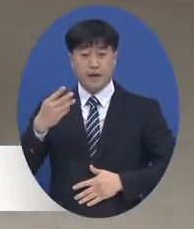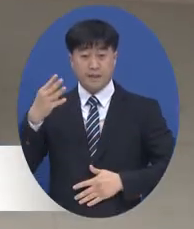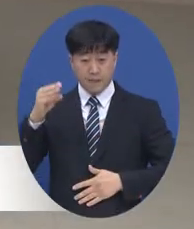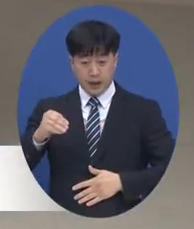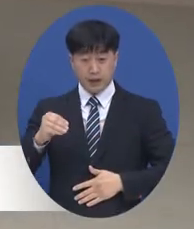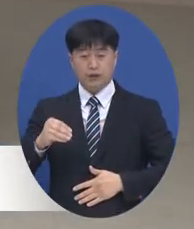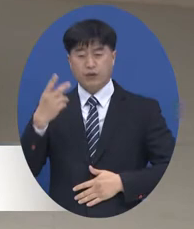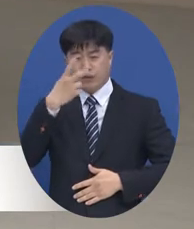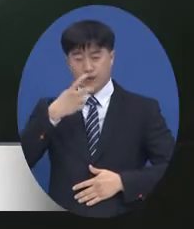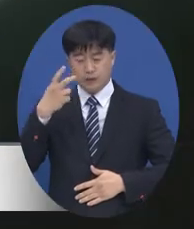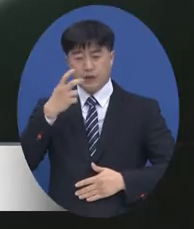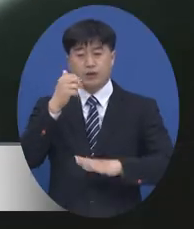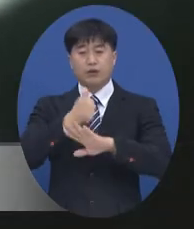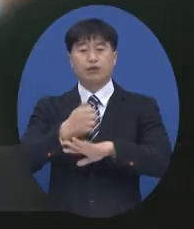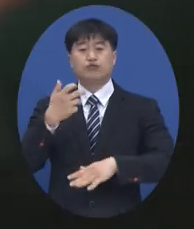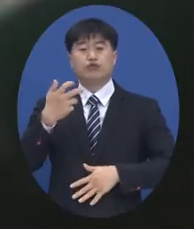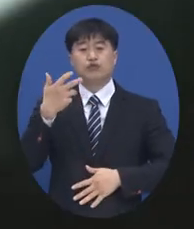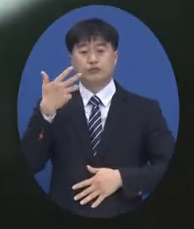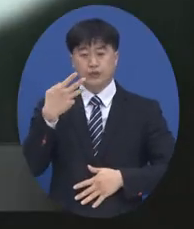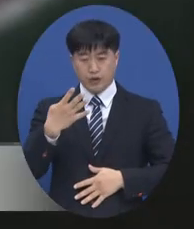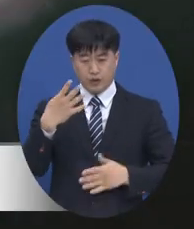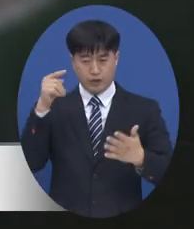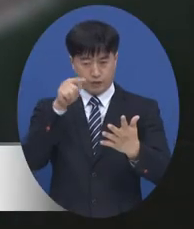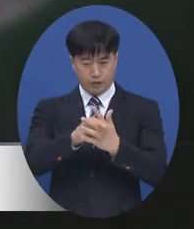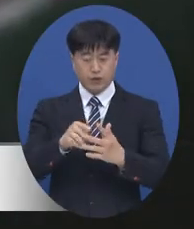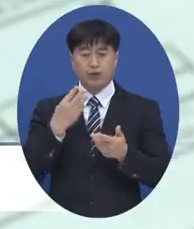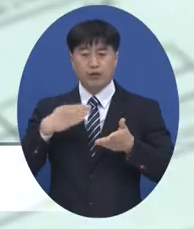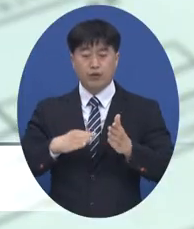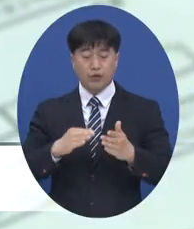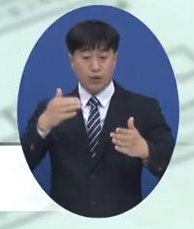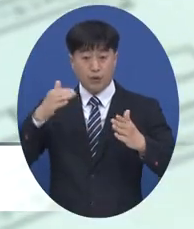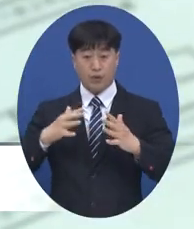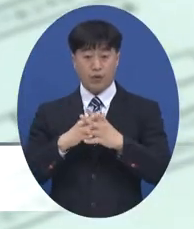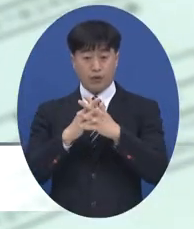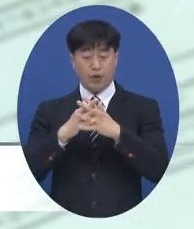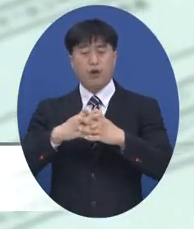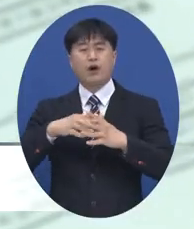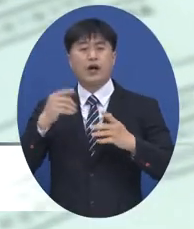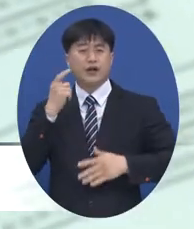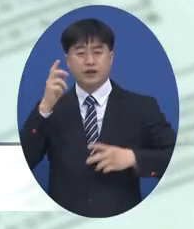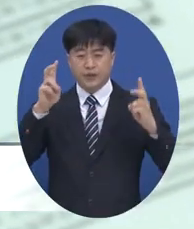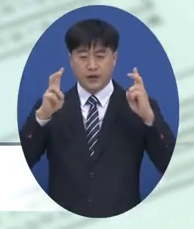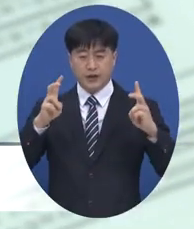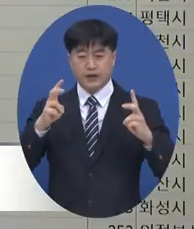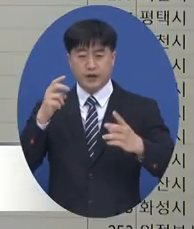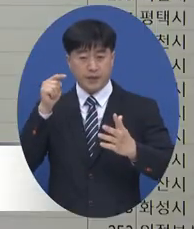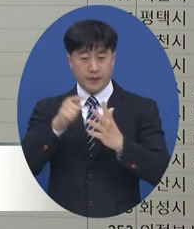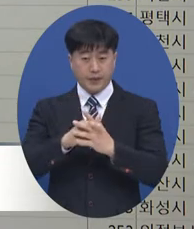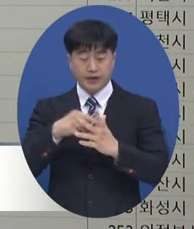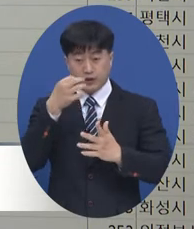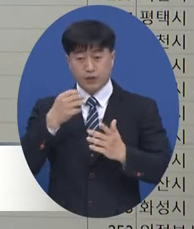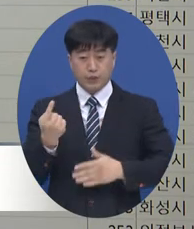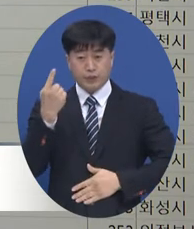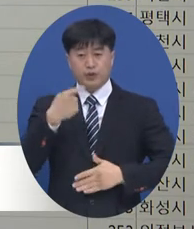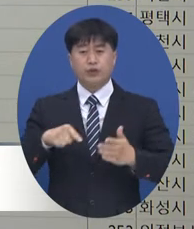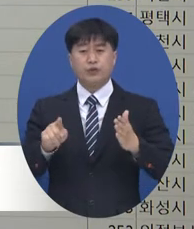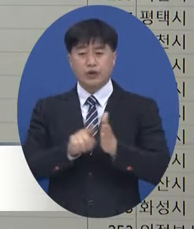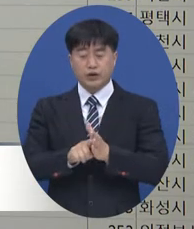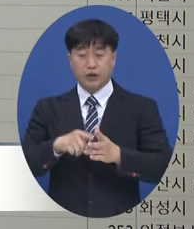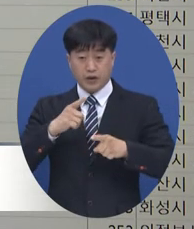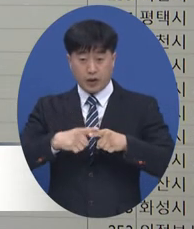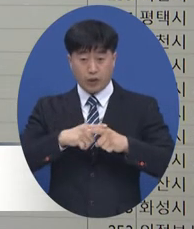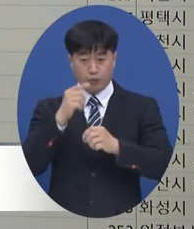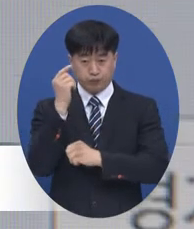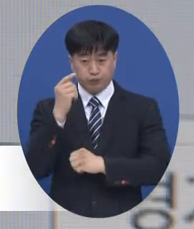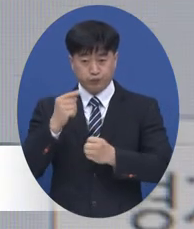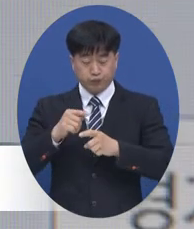결과 74건이 적발됐습니다. 경기도는 건설업 페이퍼 컴퍼니 적발 효율을 높이기 위해 내년부터 데이터 분석 기법을